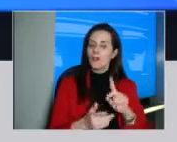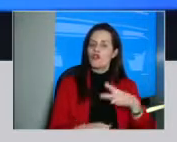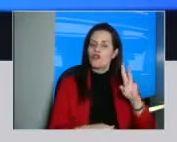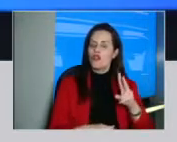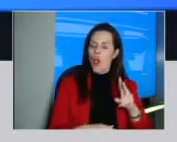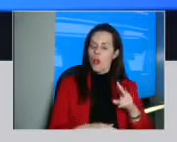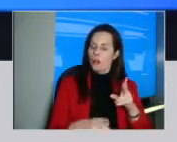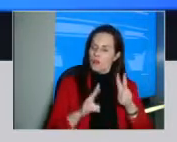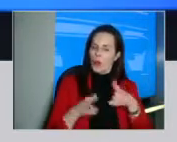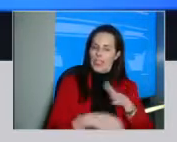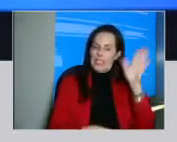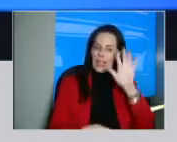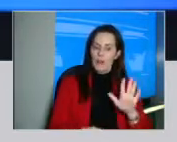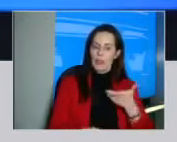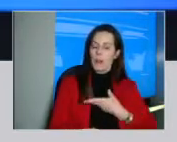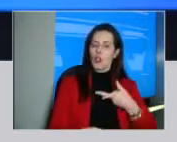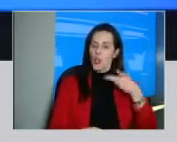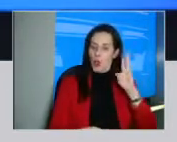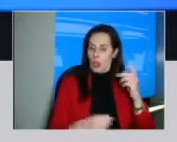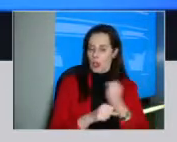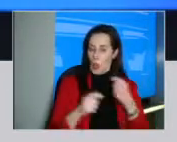גישה לטלוויזיה, תינתן יותר גישה